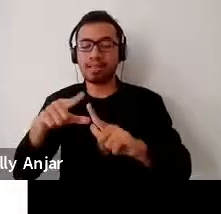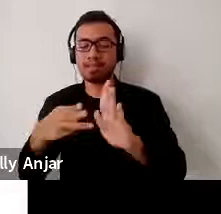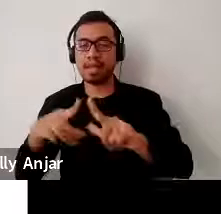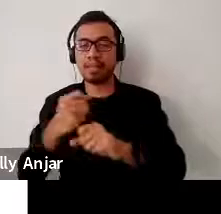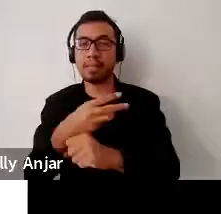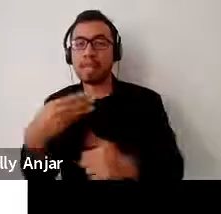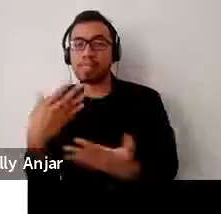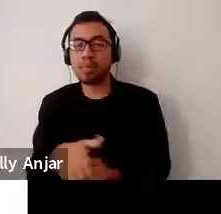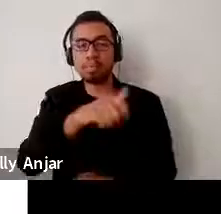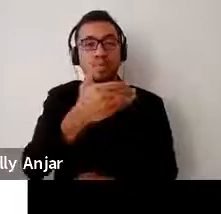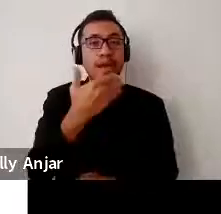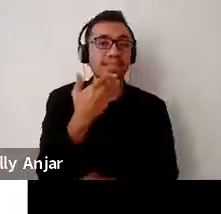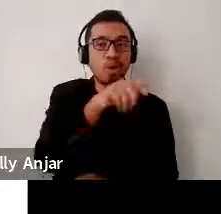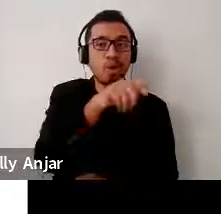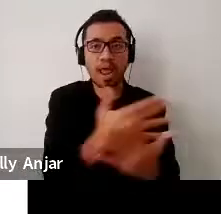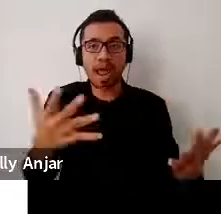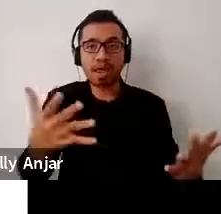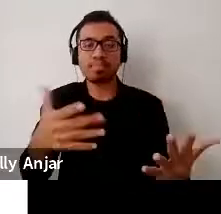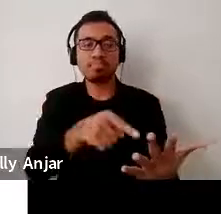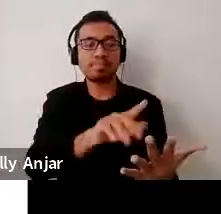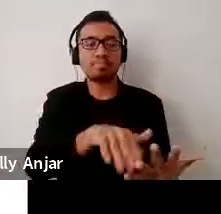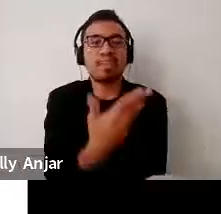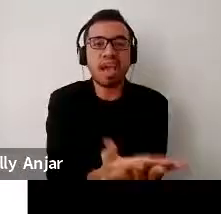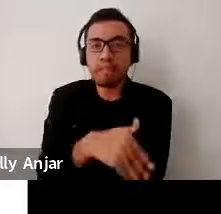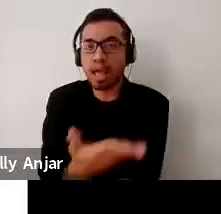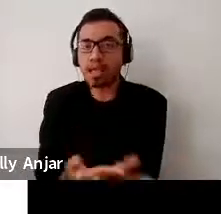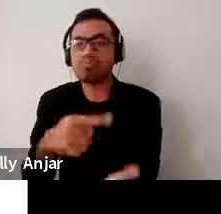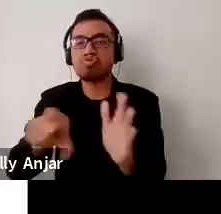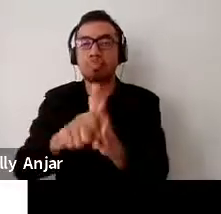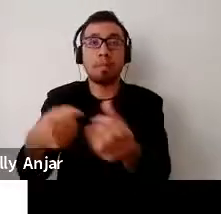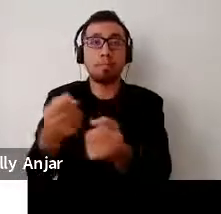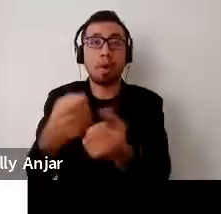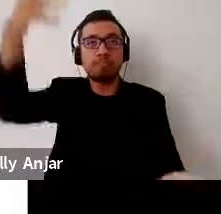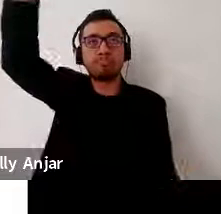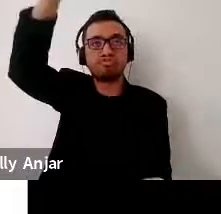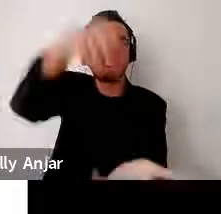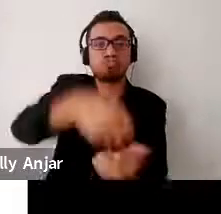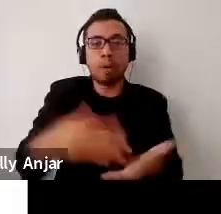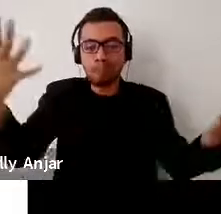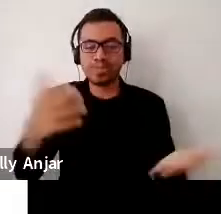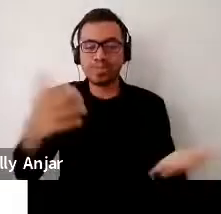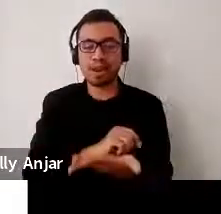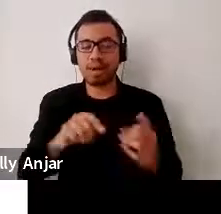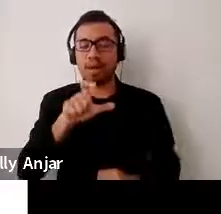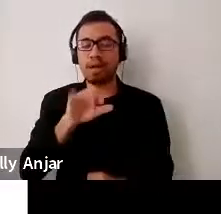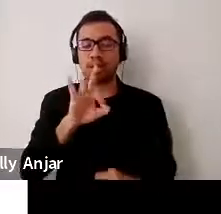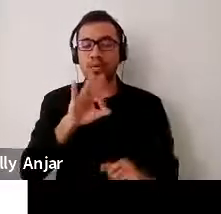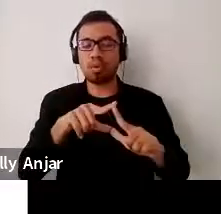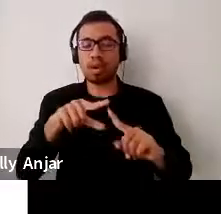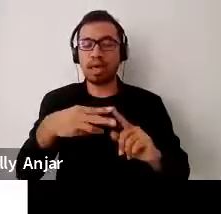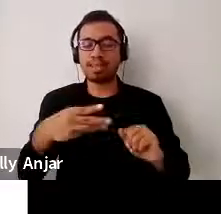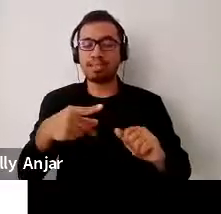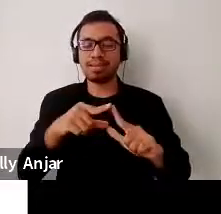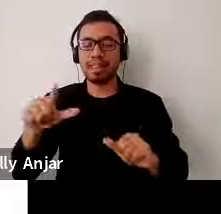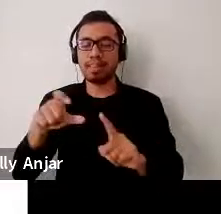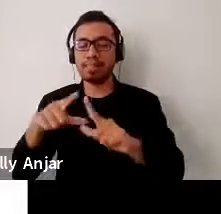ya. Kalau ada bom jatuh, ada orang sipil terbunuh, ya. Mereka bilang, ya itu collateral damage. Dalam perang itu harus ada collateral